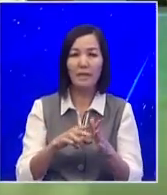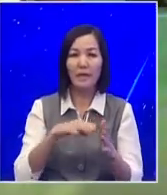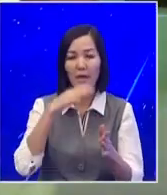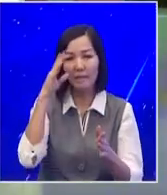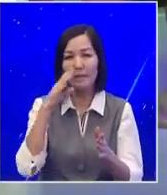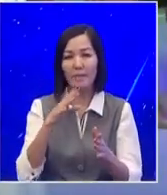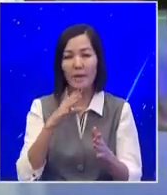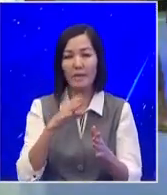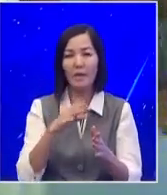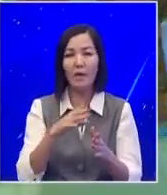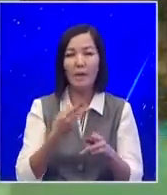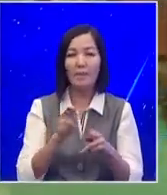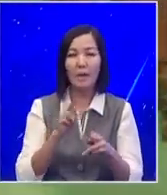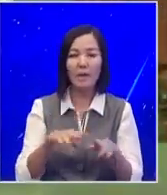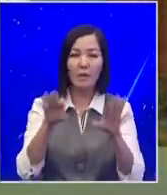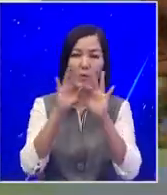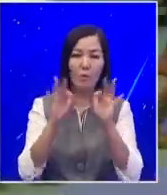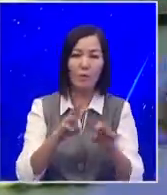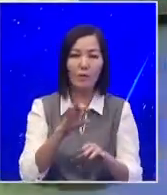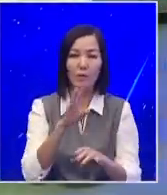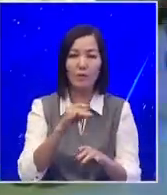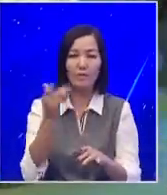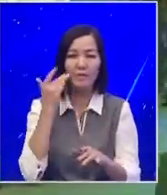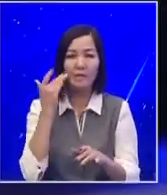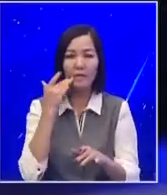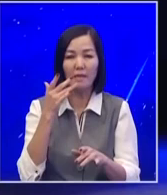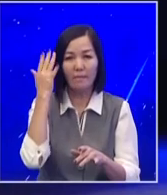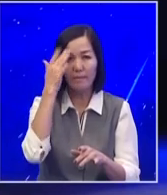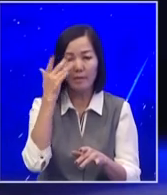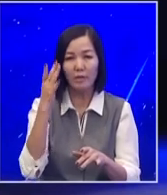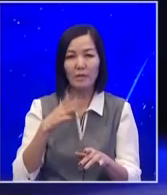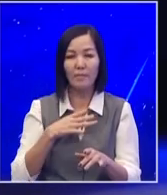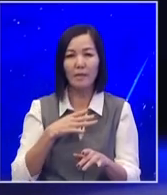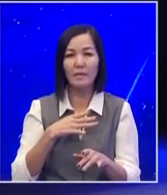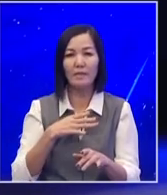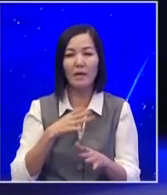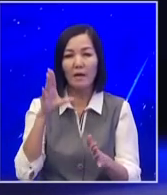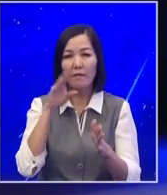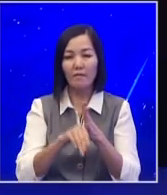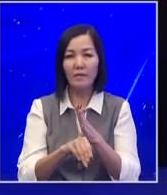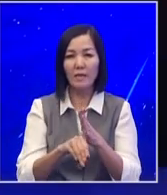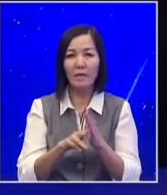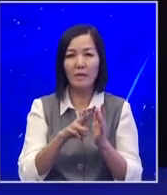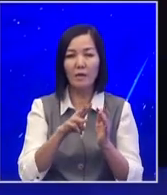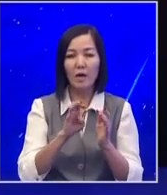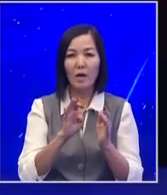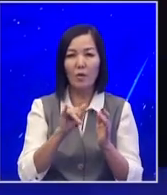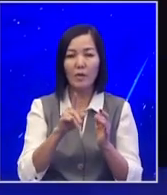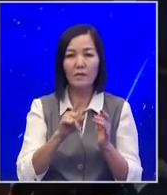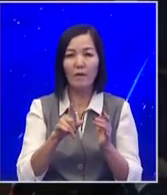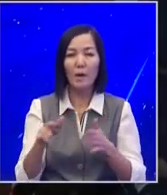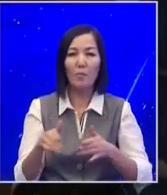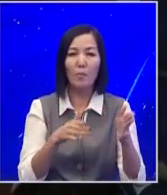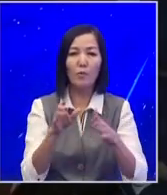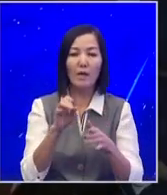поэта Кунанбая, поэтому образ Тогжан навсегда остался в сердце молодого поэта. Строки о ней вошли и в поэму Мухтара Ауэзова «Путь Абая».